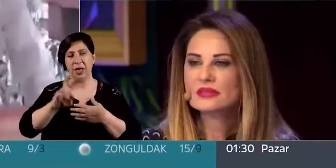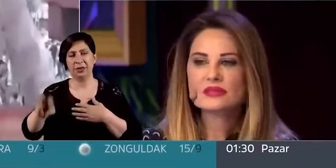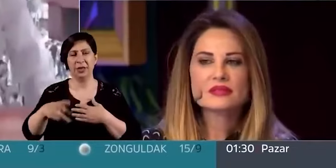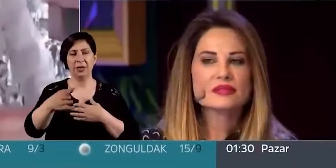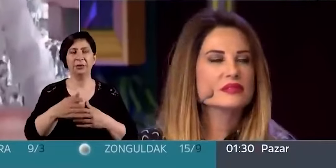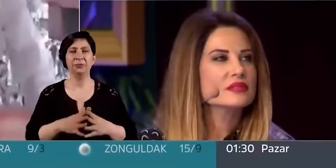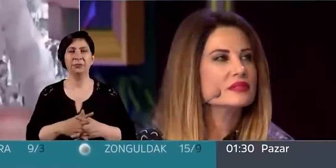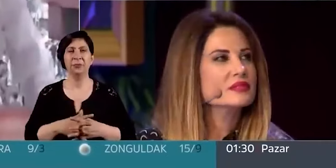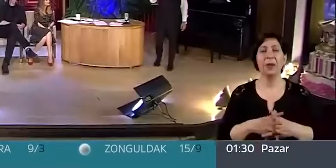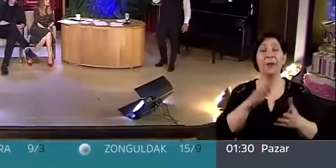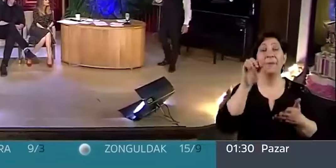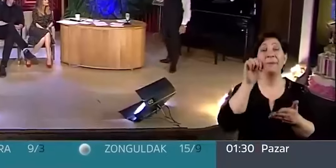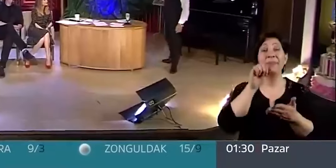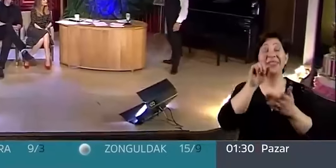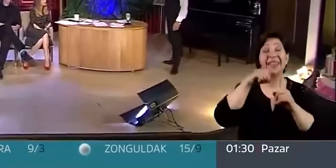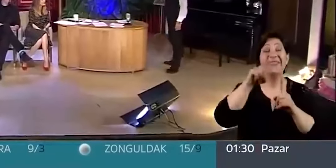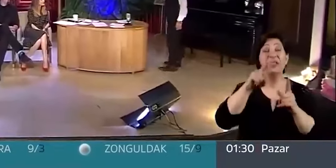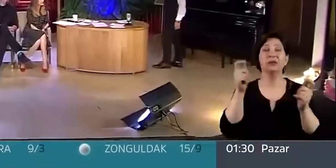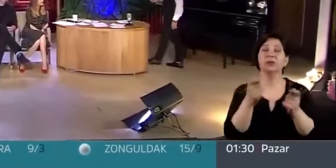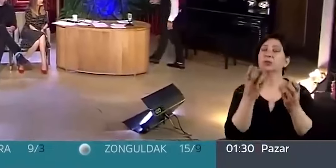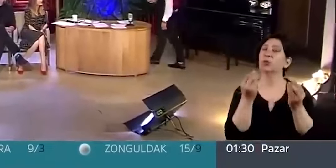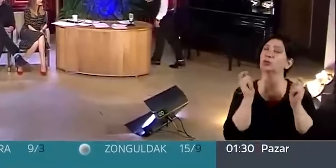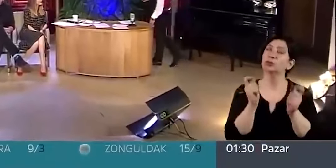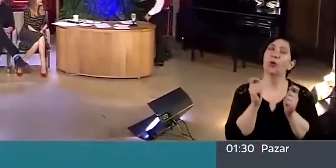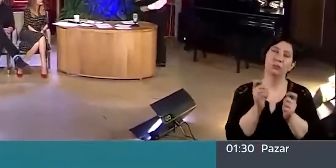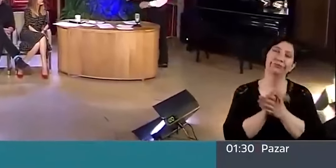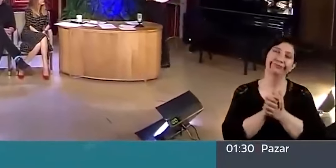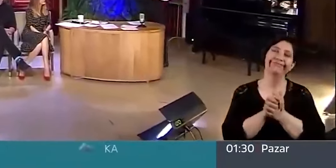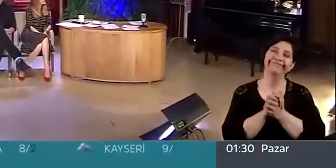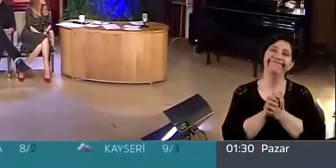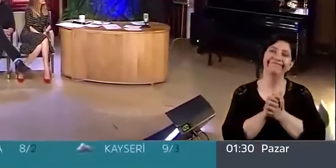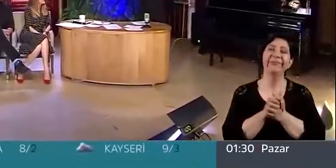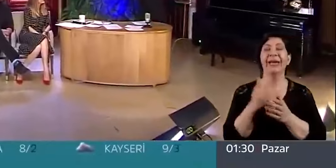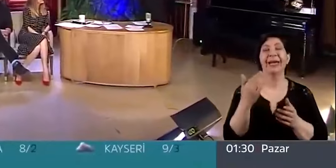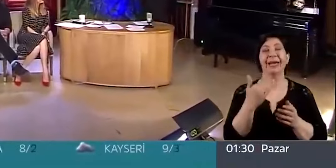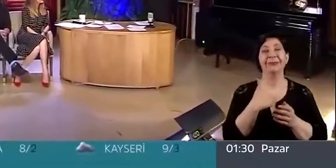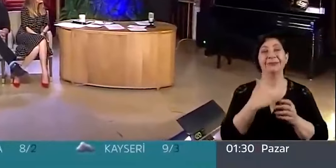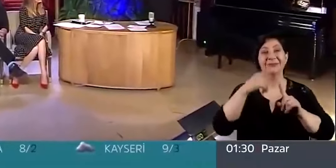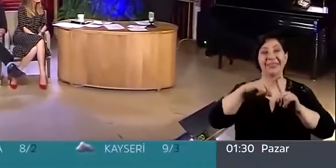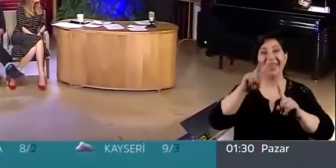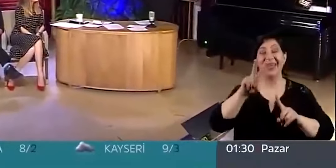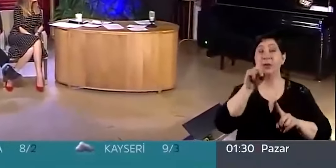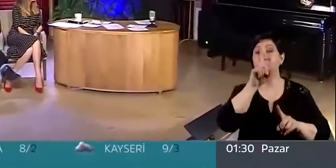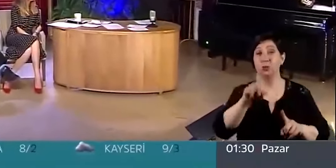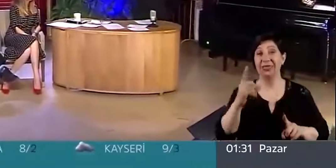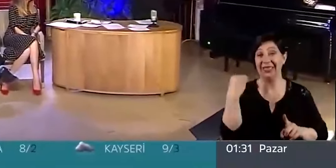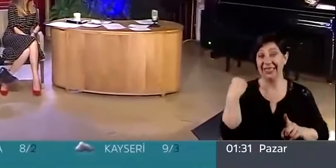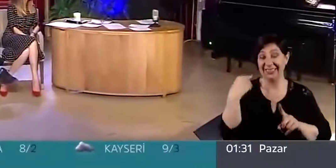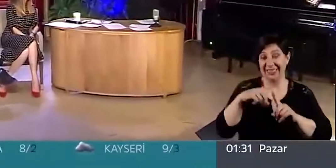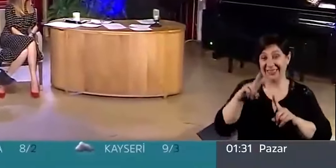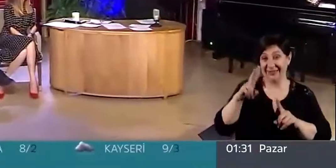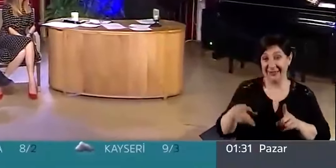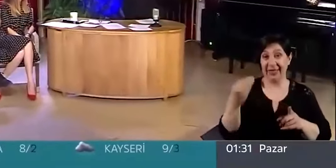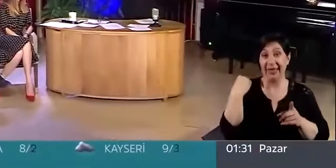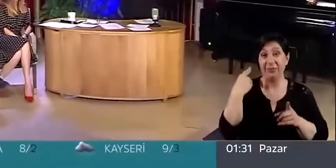Çocuklar, çocuklar medyada çalışmak artık çok zor bir şey. Bizim TV yüzümüz, yeni kanalımız,